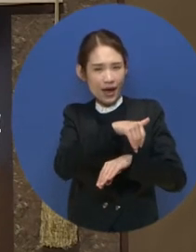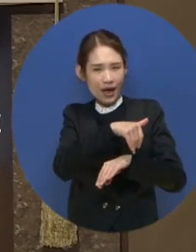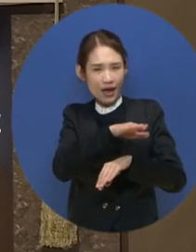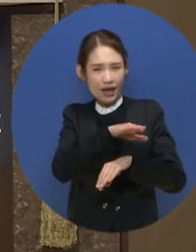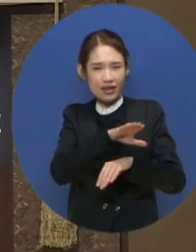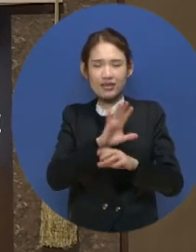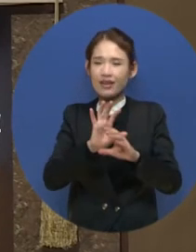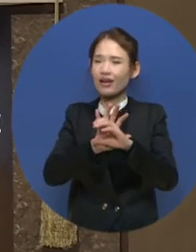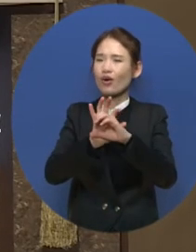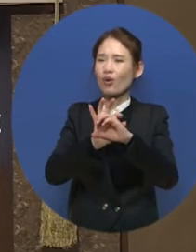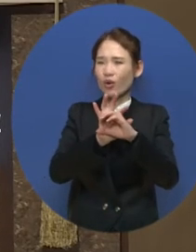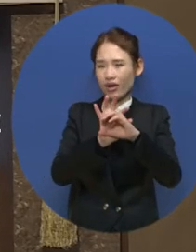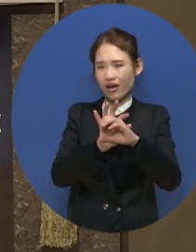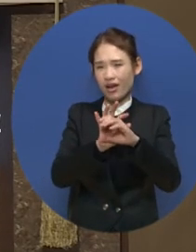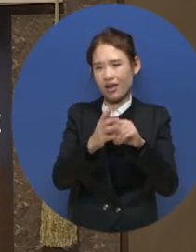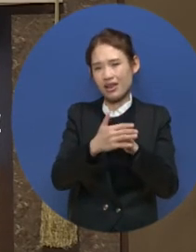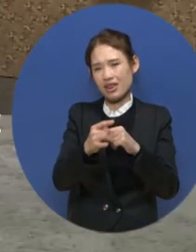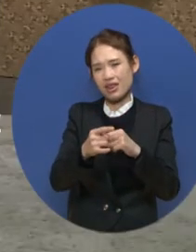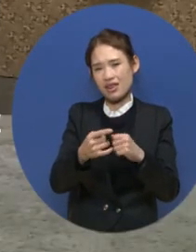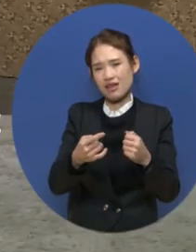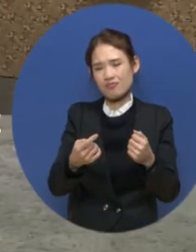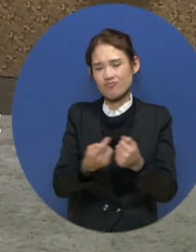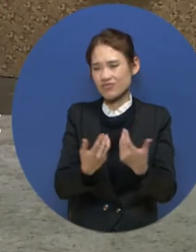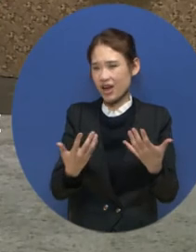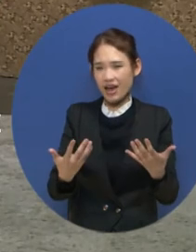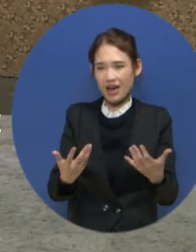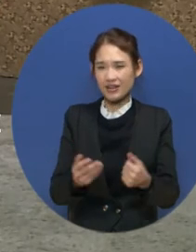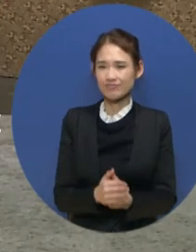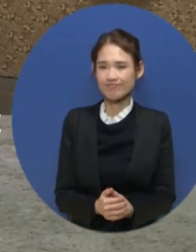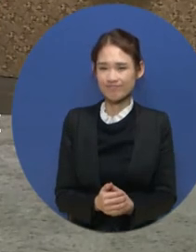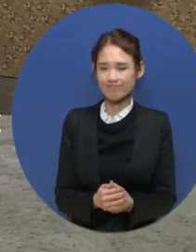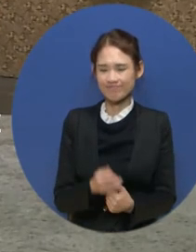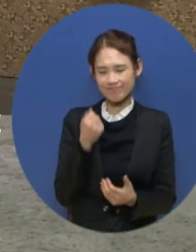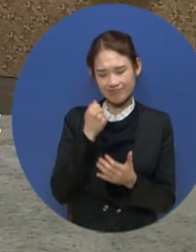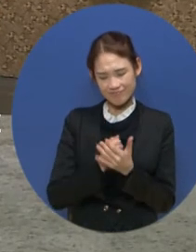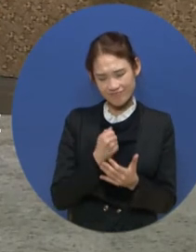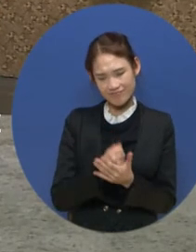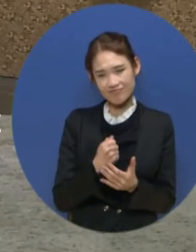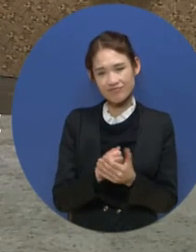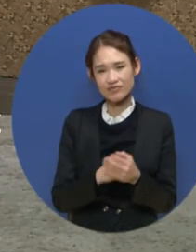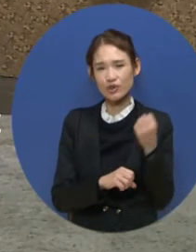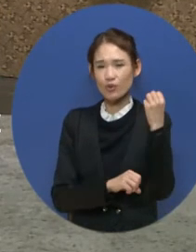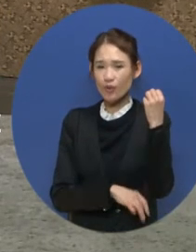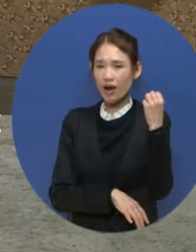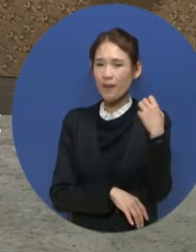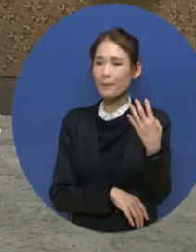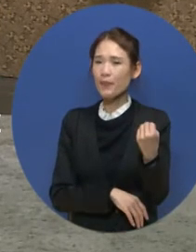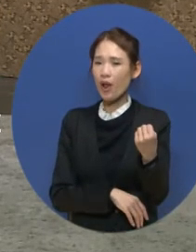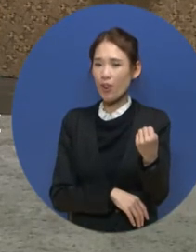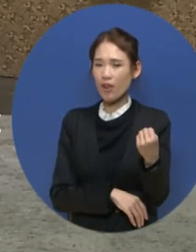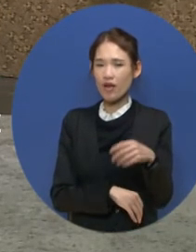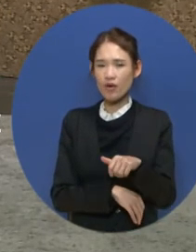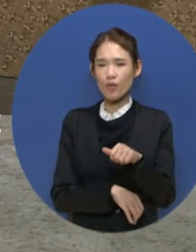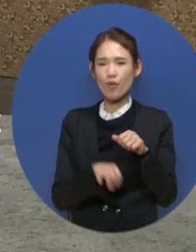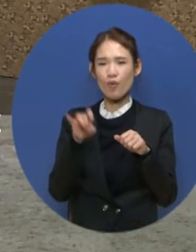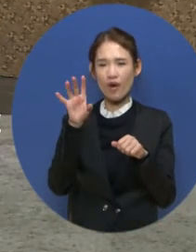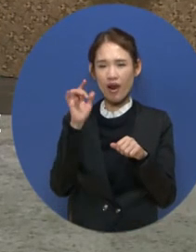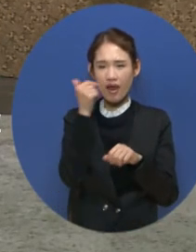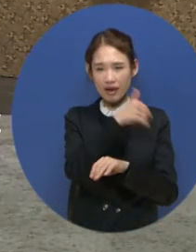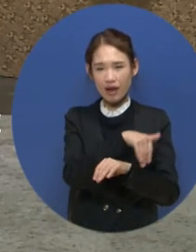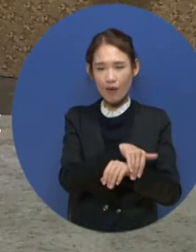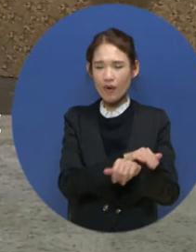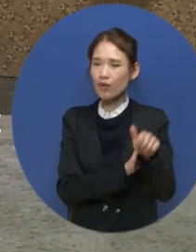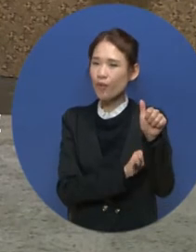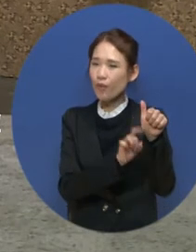코로나 때문에 어 이거 어떻게 될 지는 삶을 위해선 다 알아서 걸 거예요 원래 는 몇 알에 5월에 지금 계획을 하고 있습니다